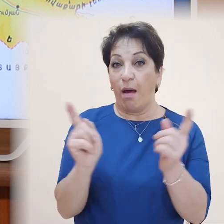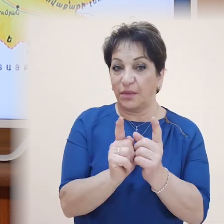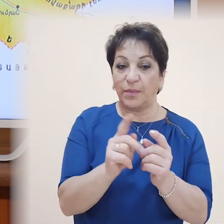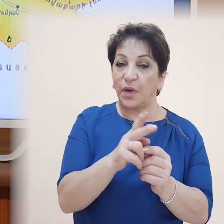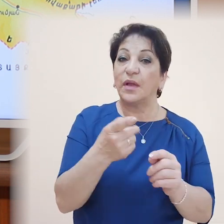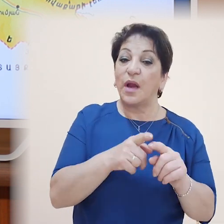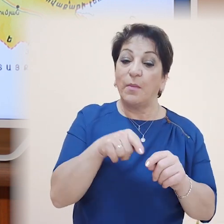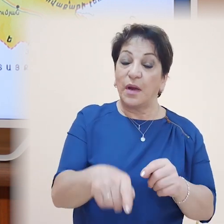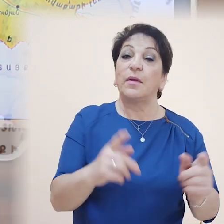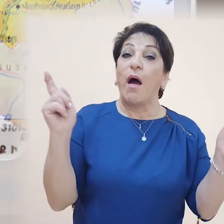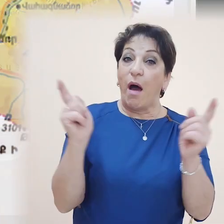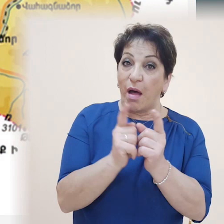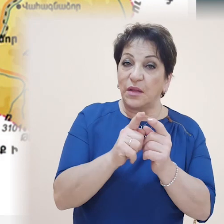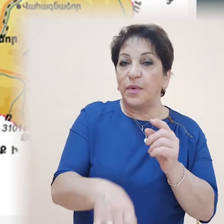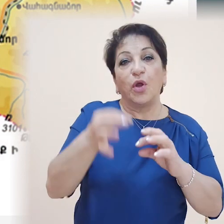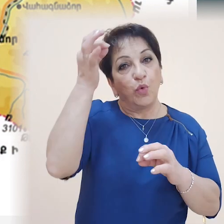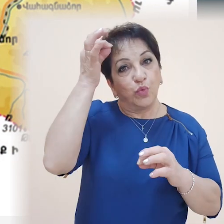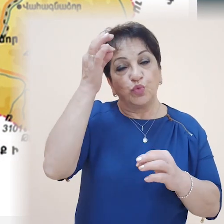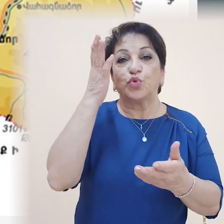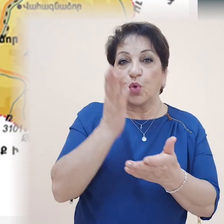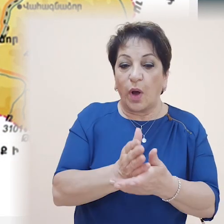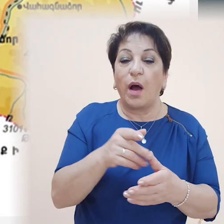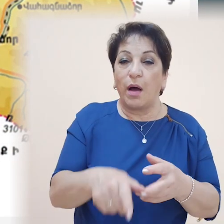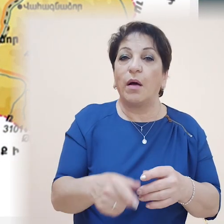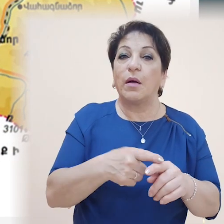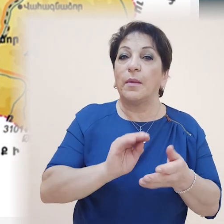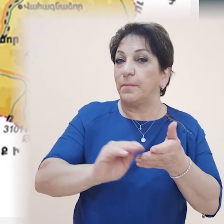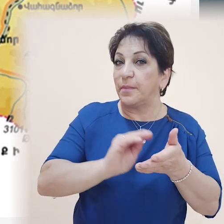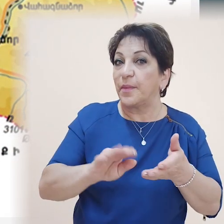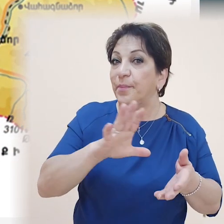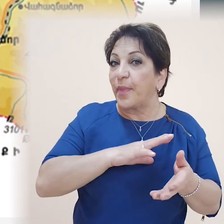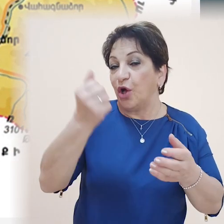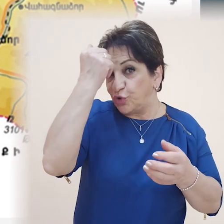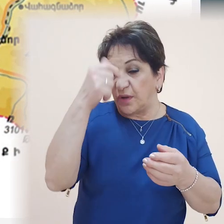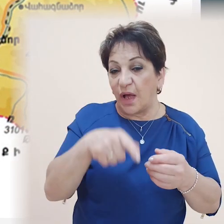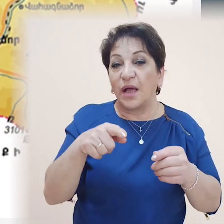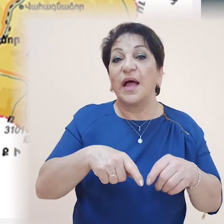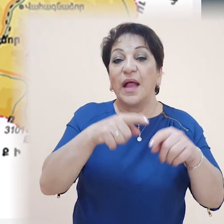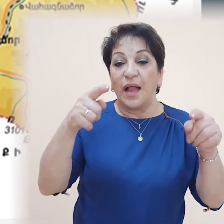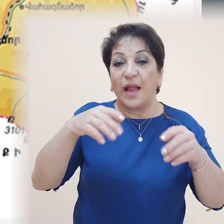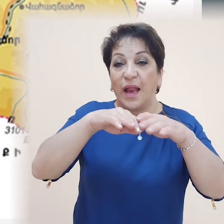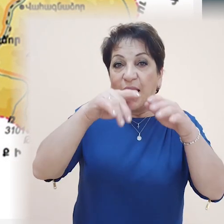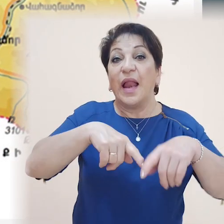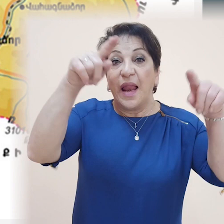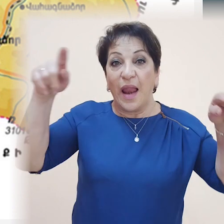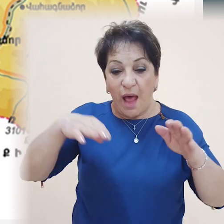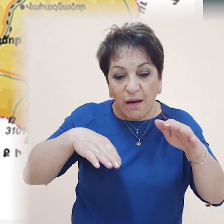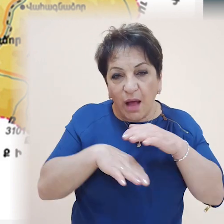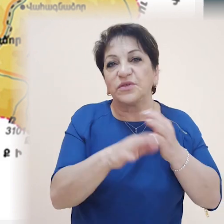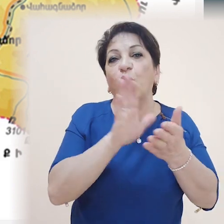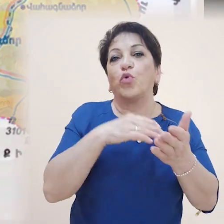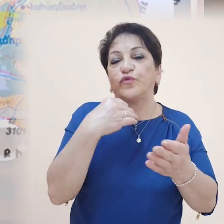իրադարձության հետ կապված կա հուշ աղպյուր տարածքում և լերնանցքնել կոչվում է պուշկինի